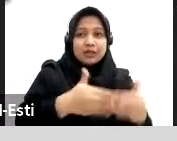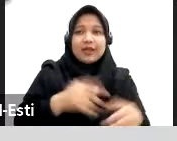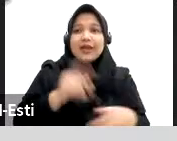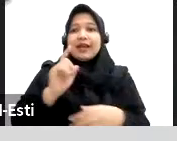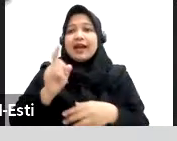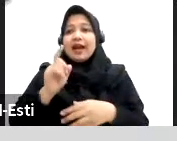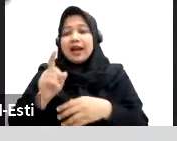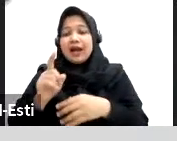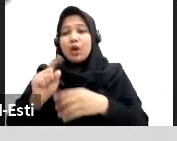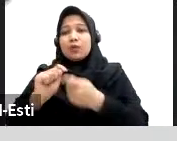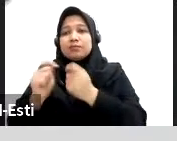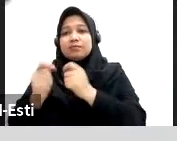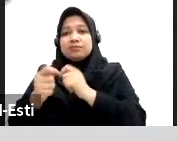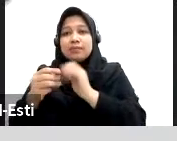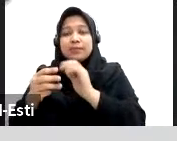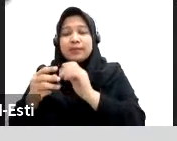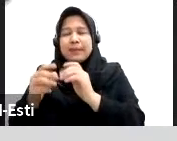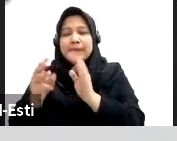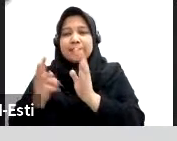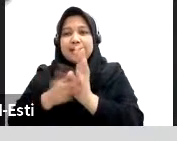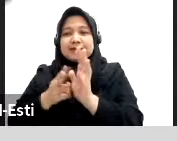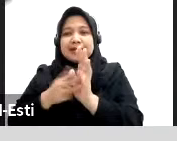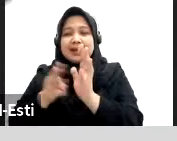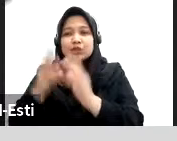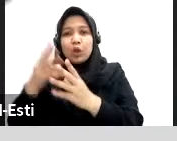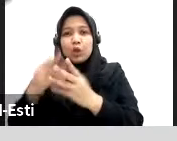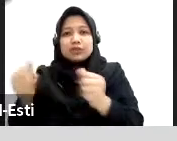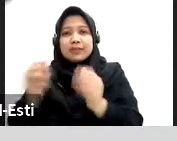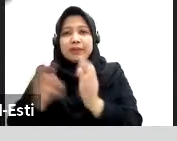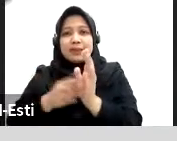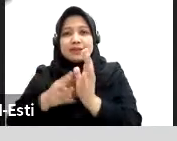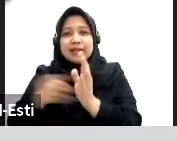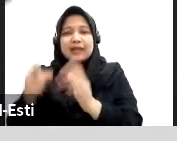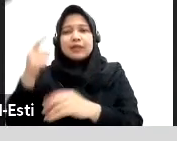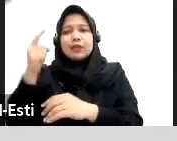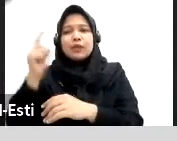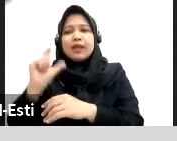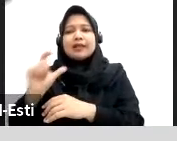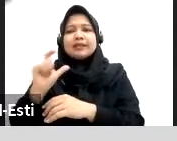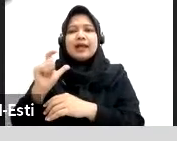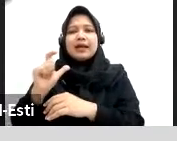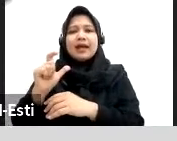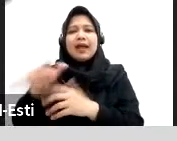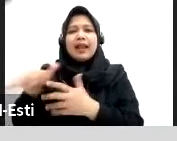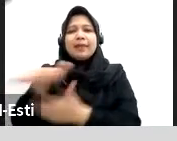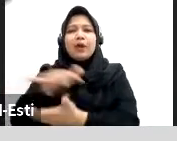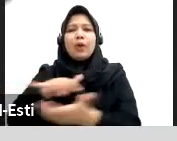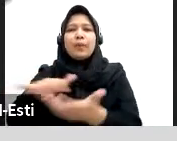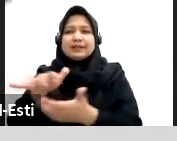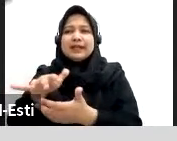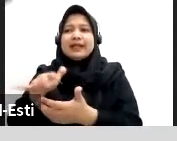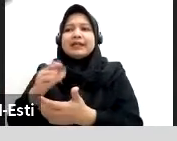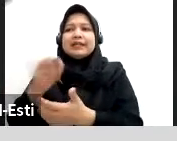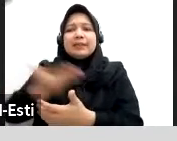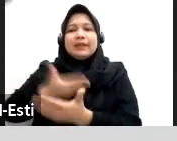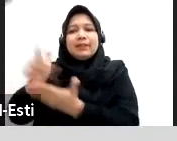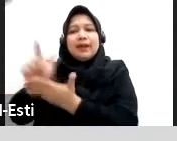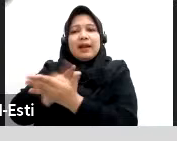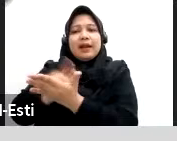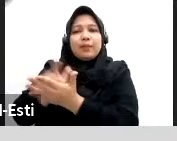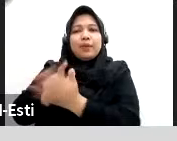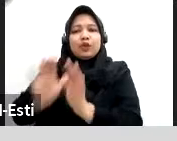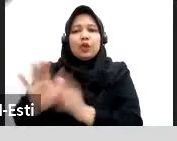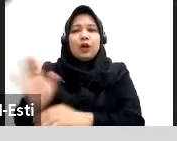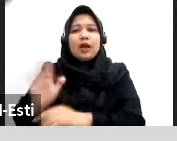dispute resolution kita mengartikannya sebagai sebuah mekanisme yang lebih kompleks tidak sekedar penanganan pengaduan tetapi sudah